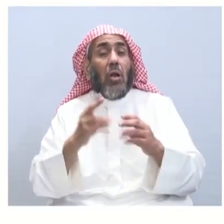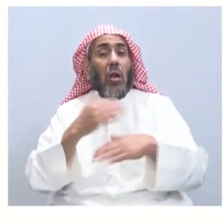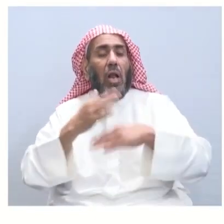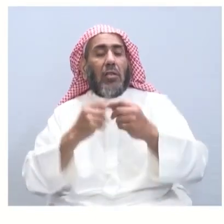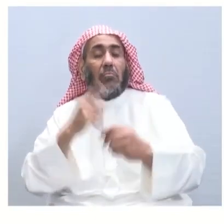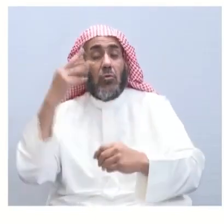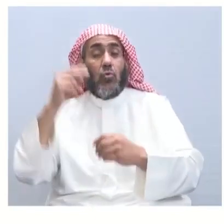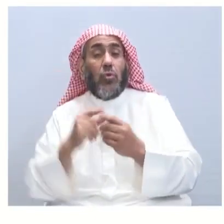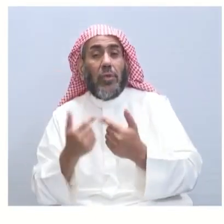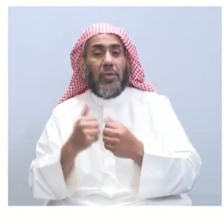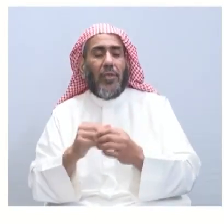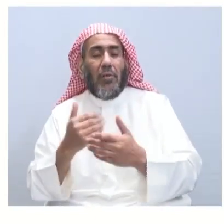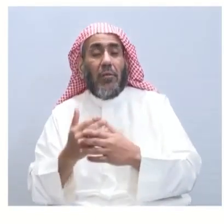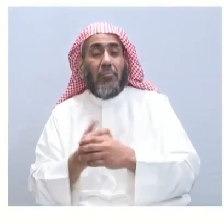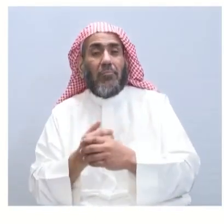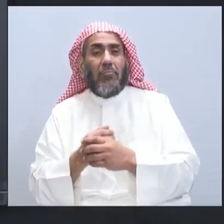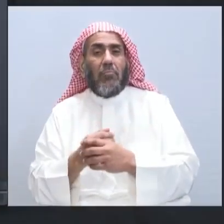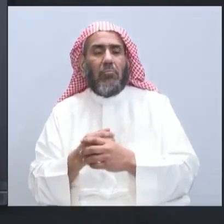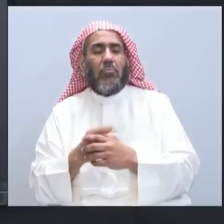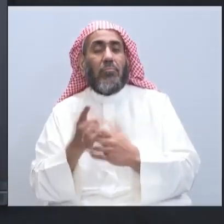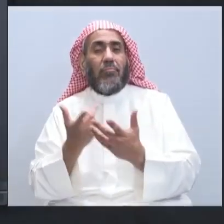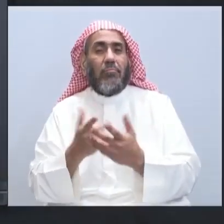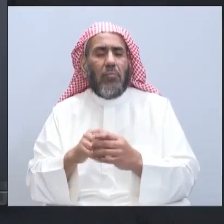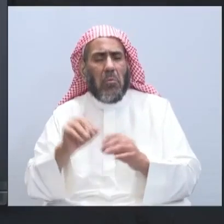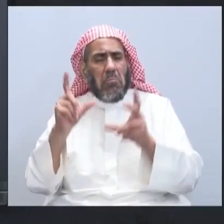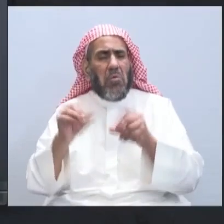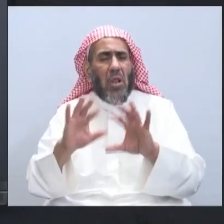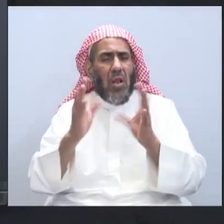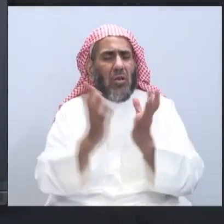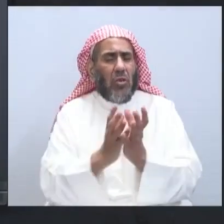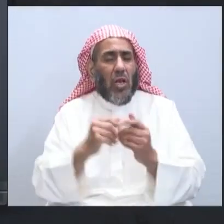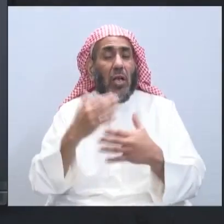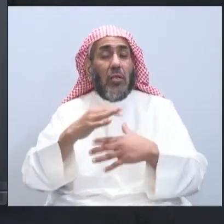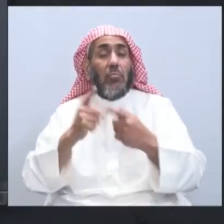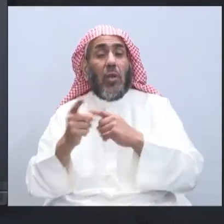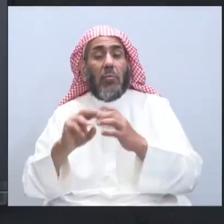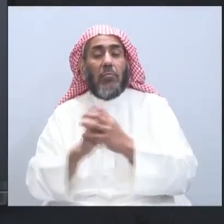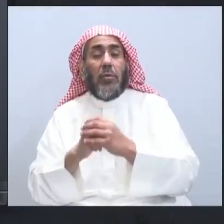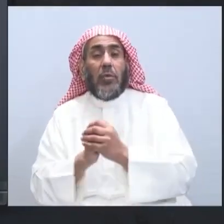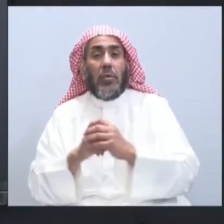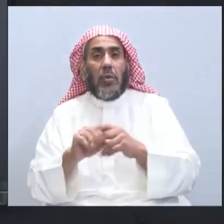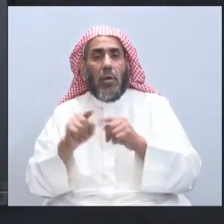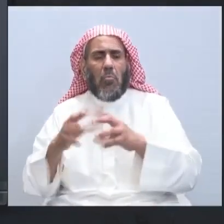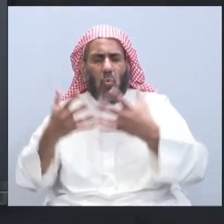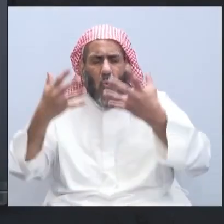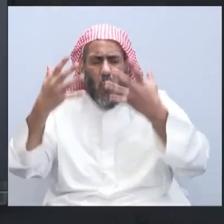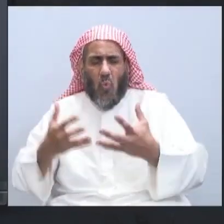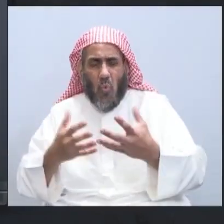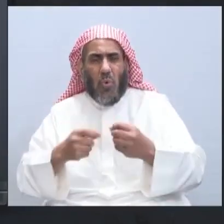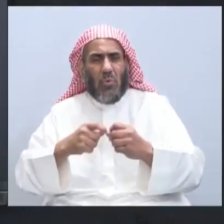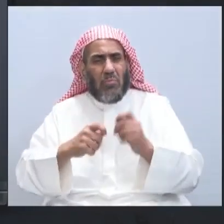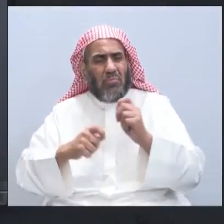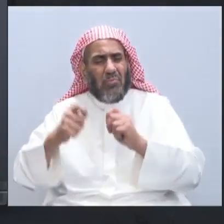السعودي في البدايه كان قبل هذه الفتره كان ايضا كحاله حاله كحال الادب العربي يعني مثقل بالصنع